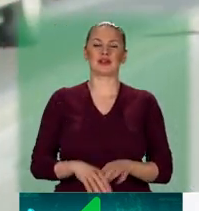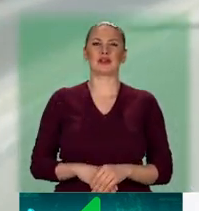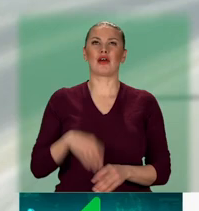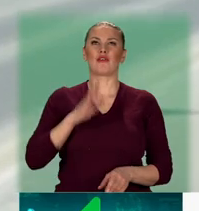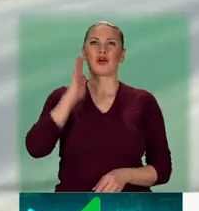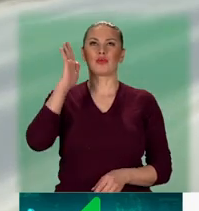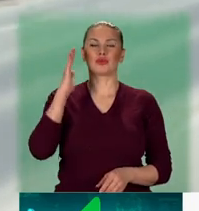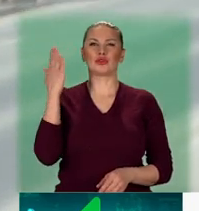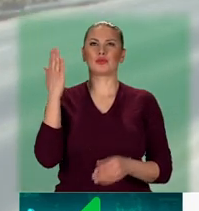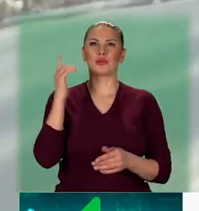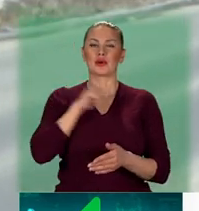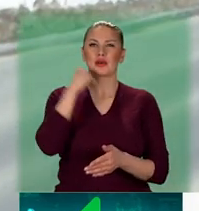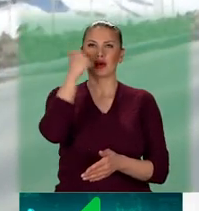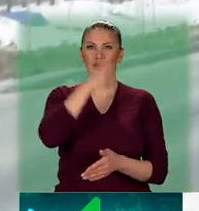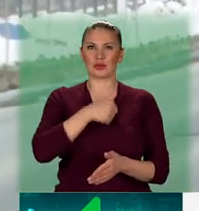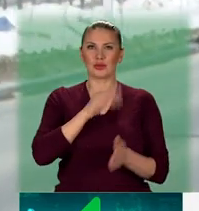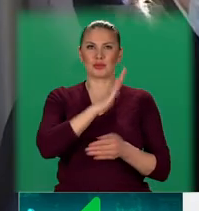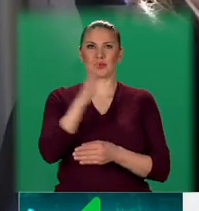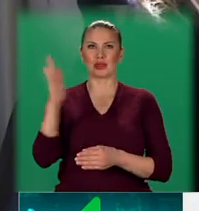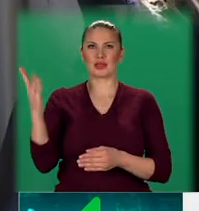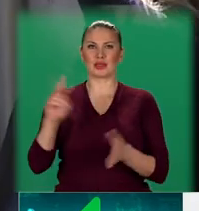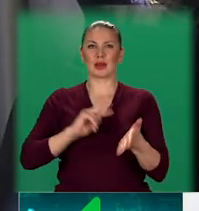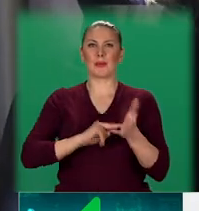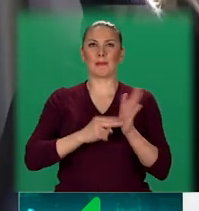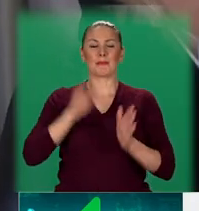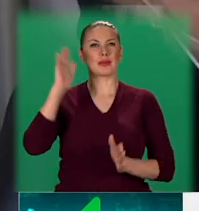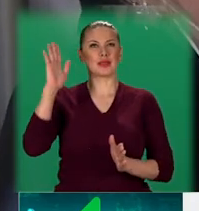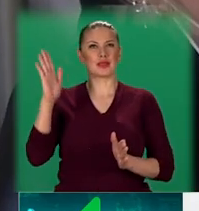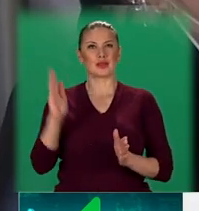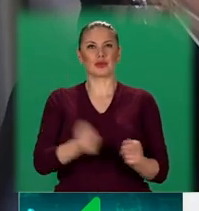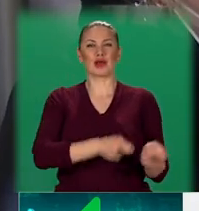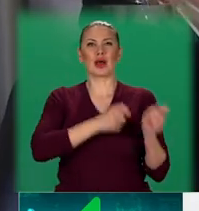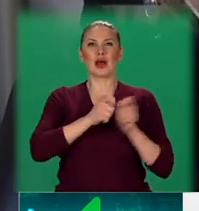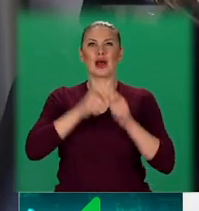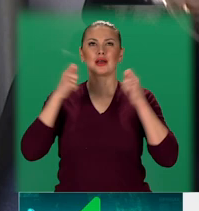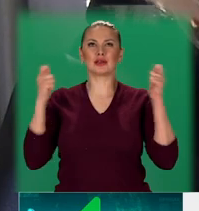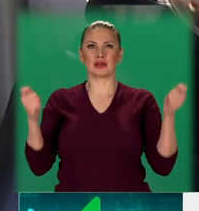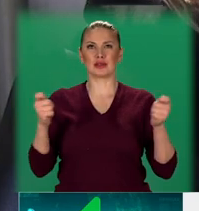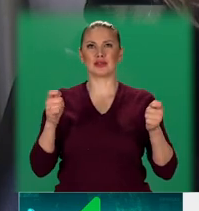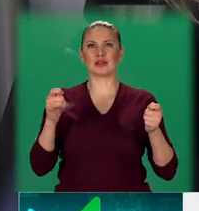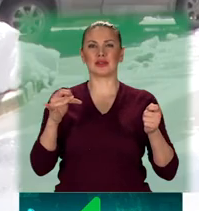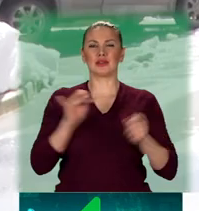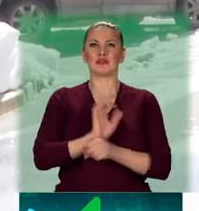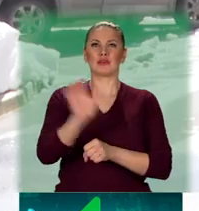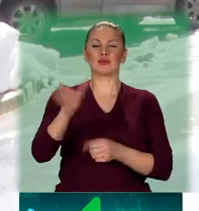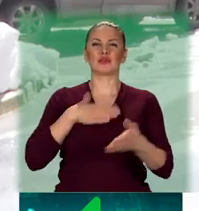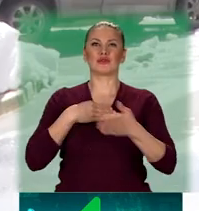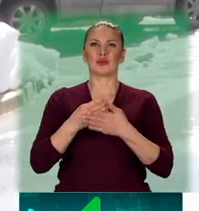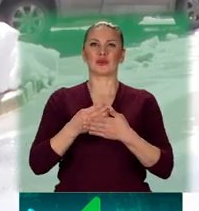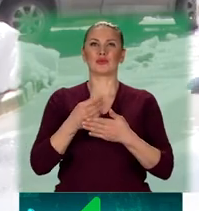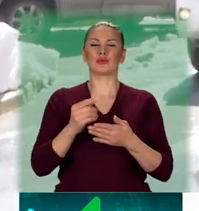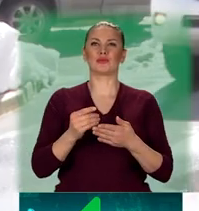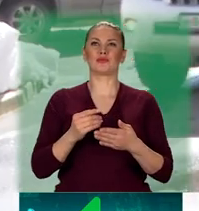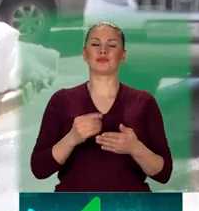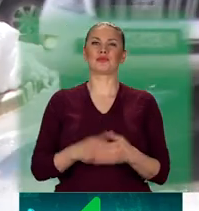В будущем году библиотекари планируют издать ее собственную книгу из поучительных историй со шрифтом Брайля. Игорь Антипов,